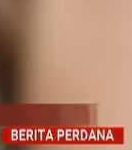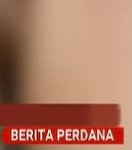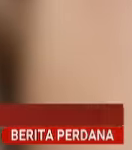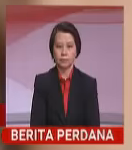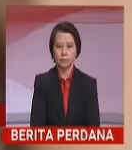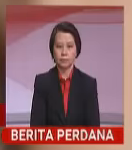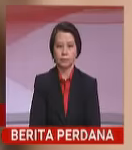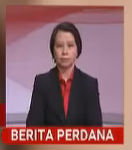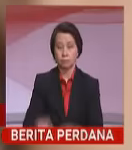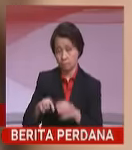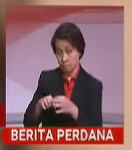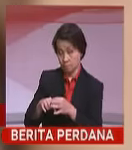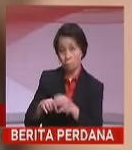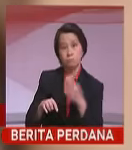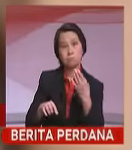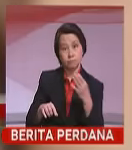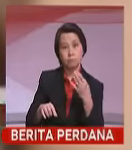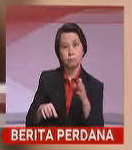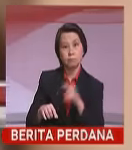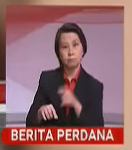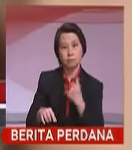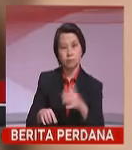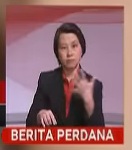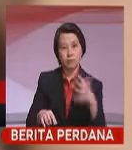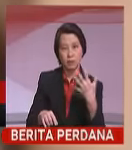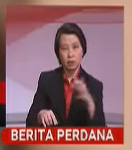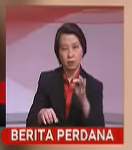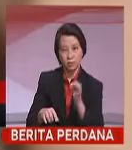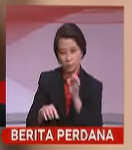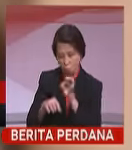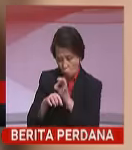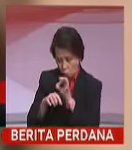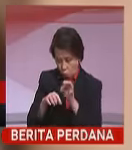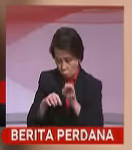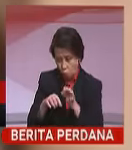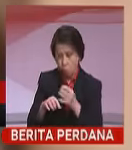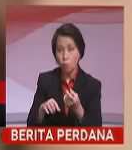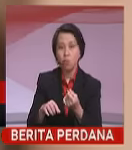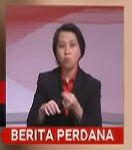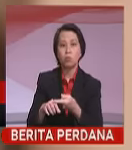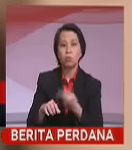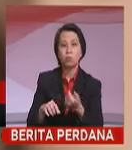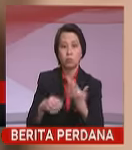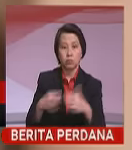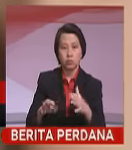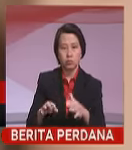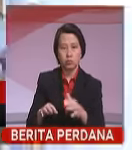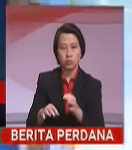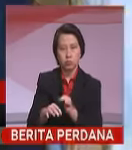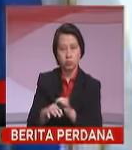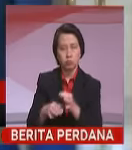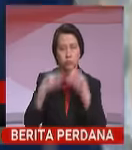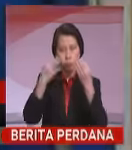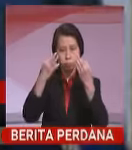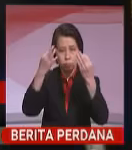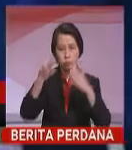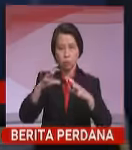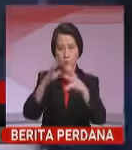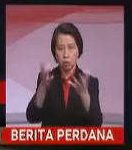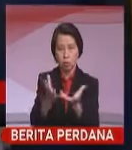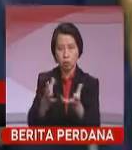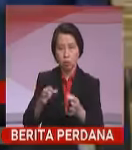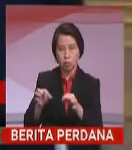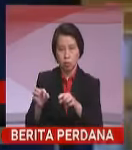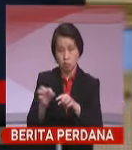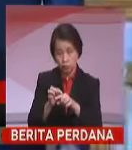Cincin permata biru nilam bertatahkan 15 butir berlian milik Kate Middleton dipilih sebagai cincin paling popular di dunia. Cincin